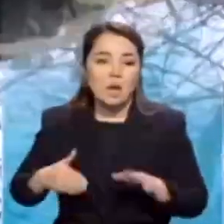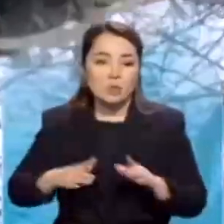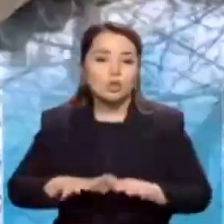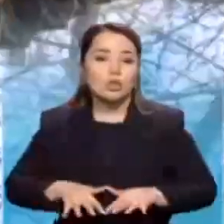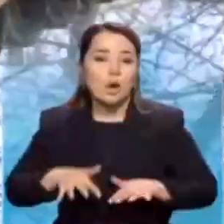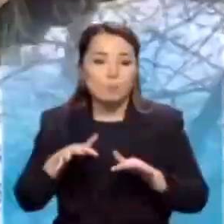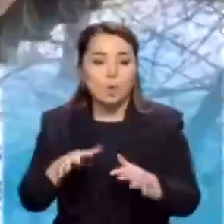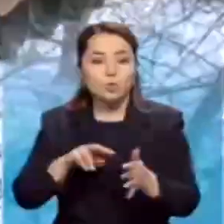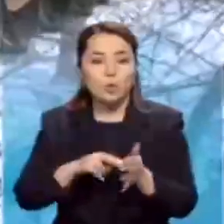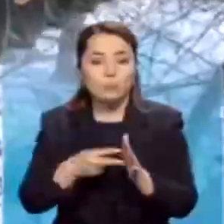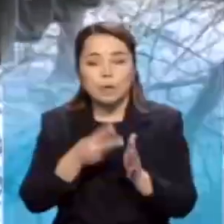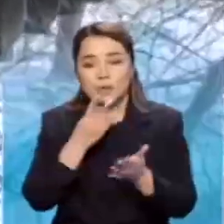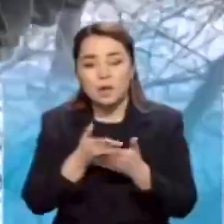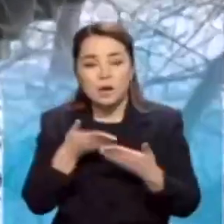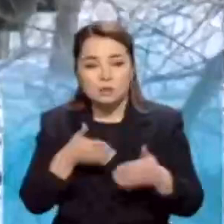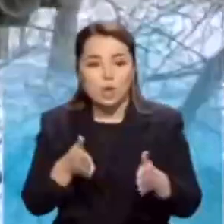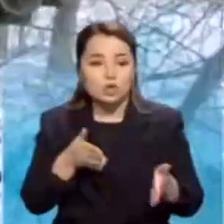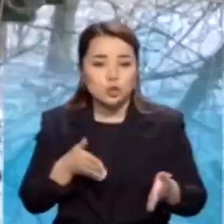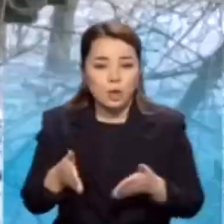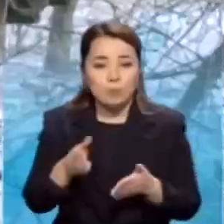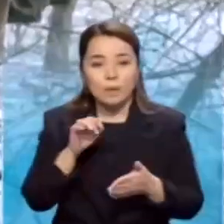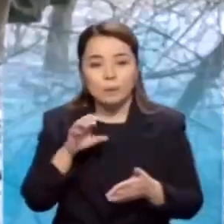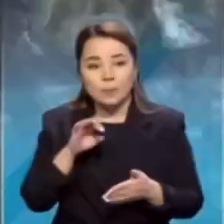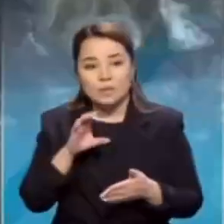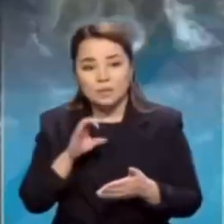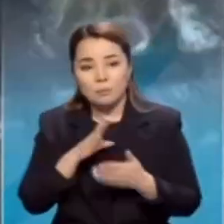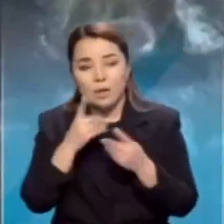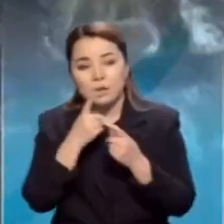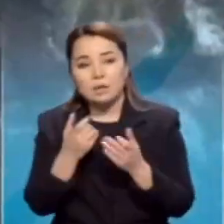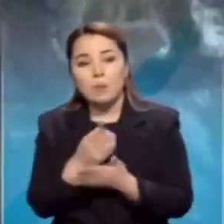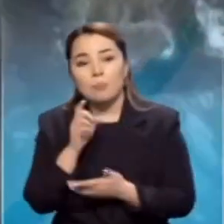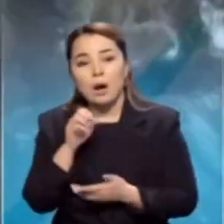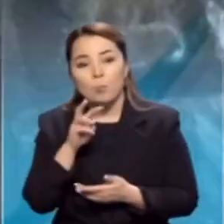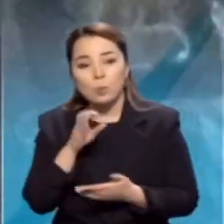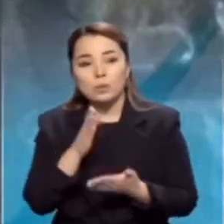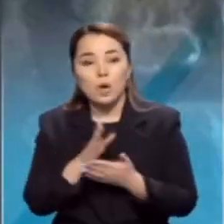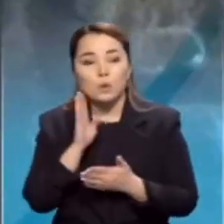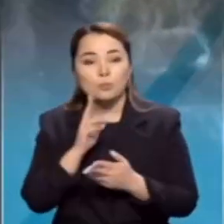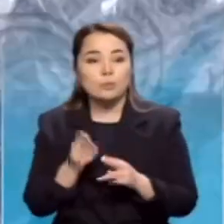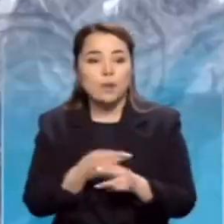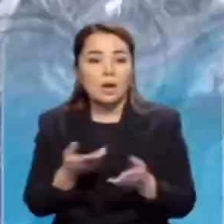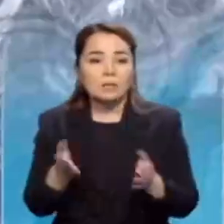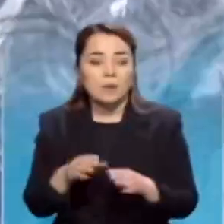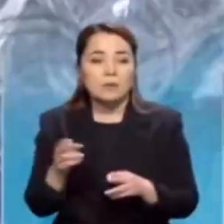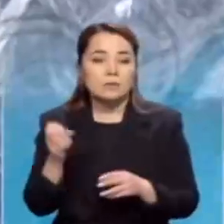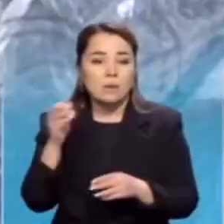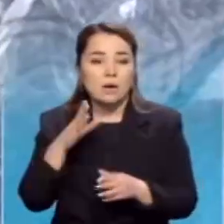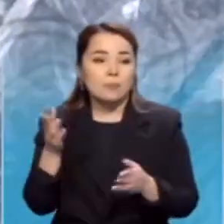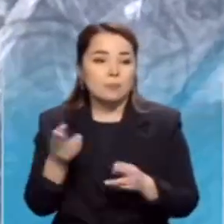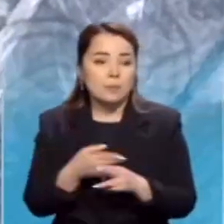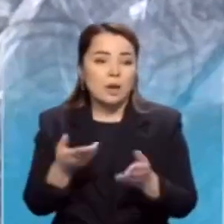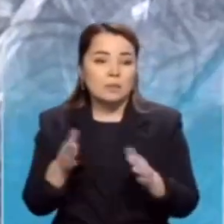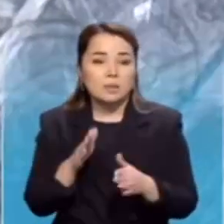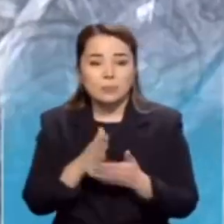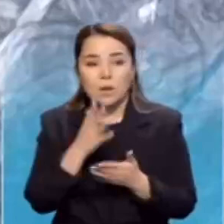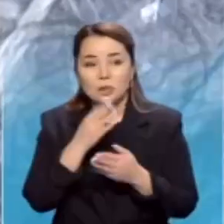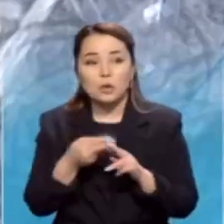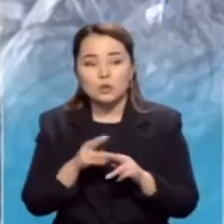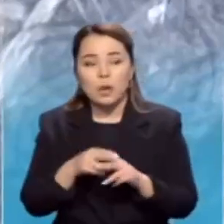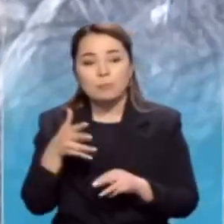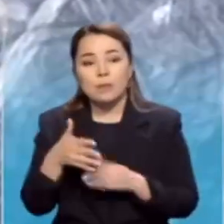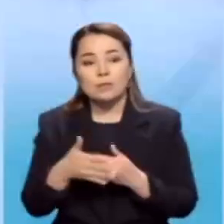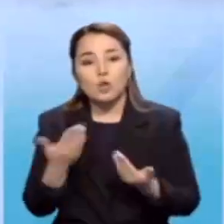шабуыл бастауға жол ашады. Осы BBC-дің дерегіне сай, Бахмутта қазір сусыз, жарықсыз қалған 5000-дай бейбіт тұрғын